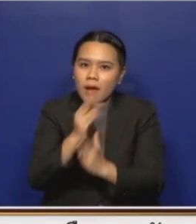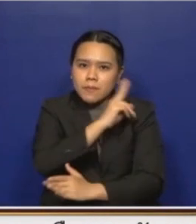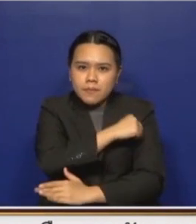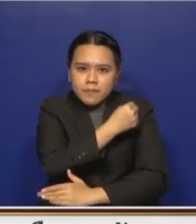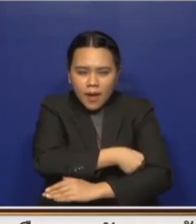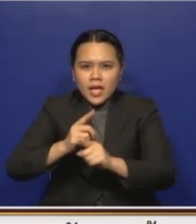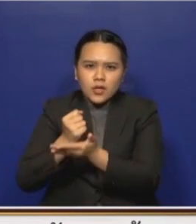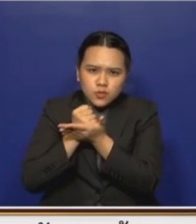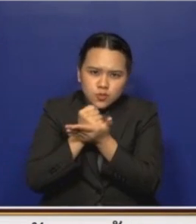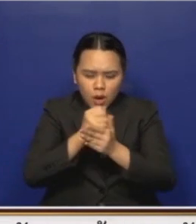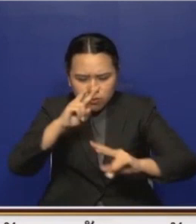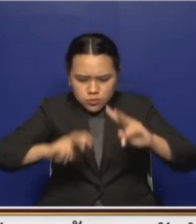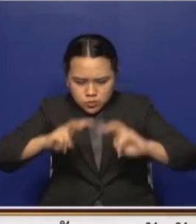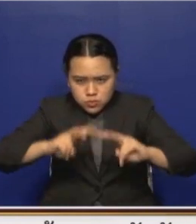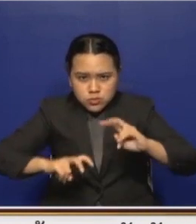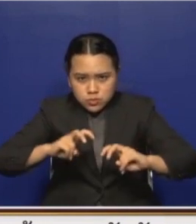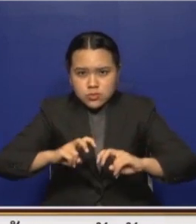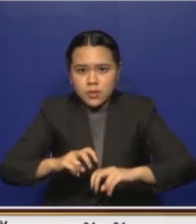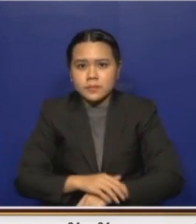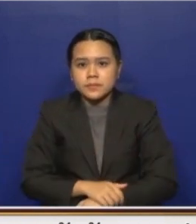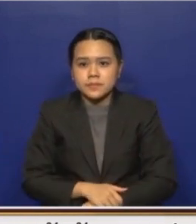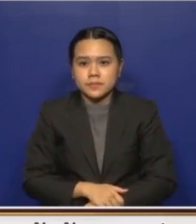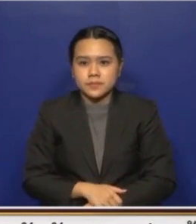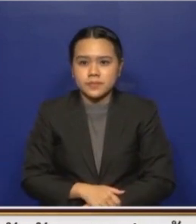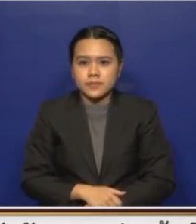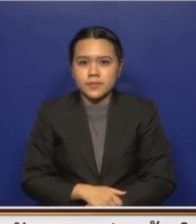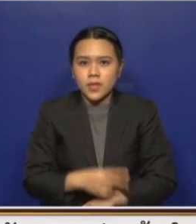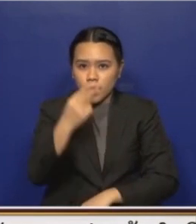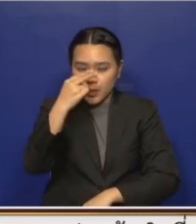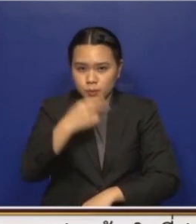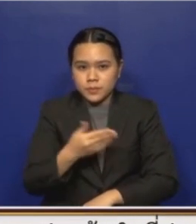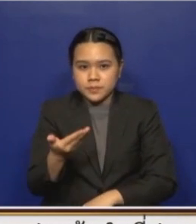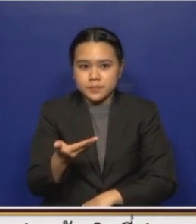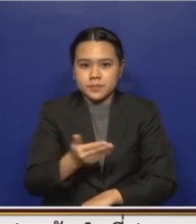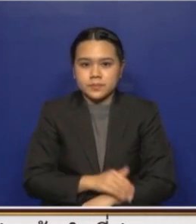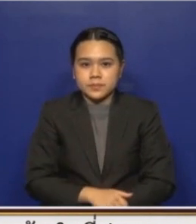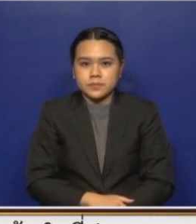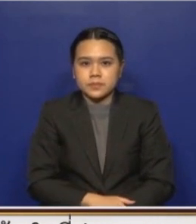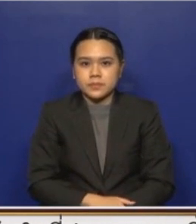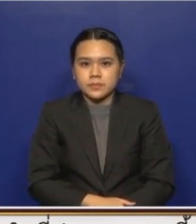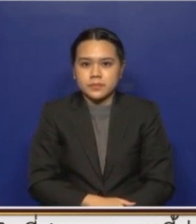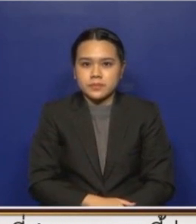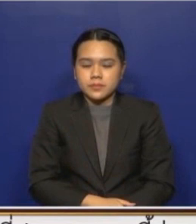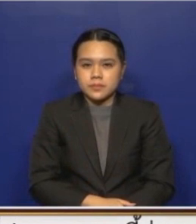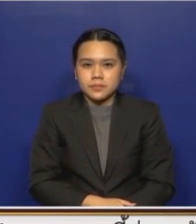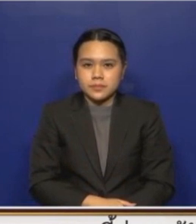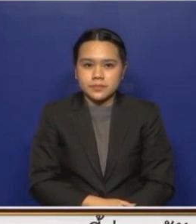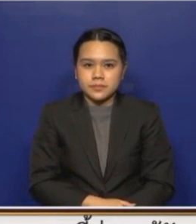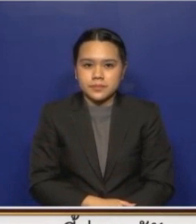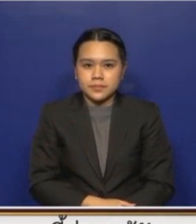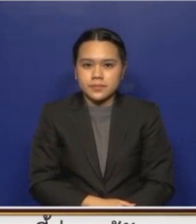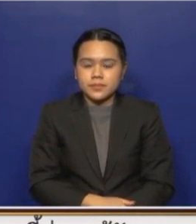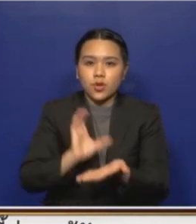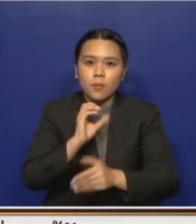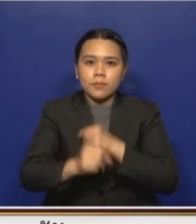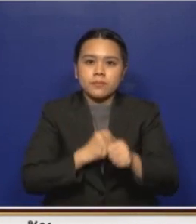าพฤศจิกาธันวามกรากุมภาวันนี้วันที่19กุมภาฮะทั้ง